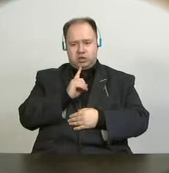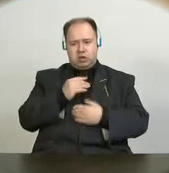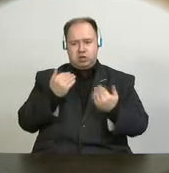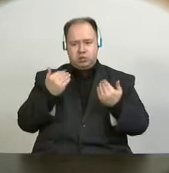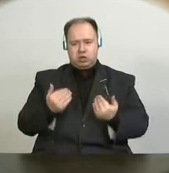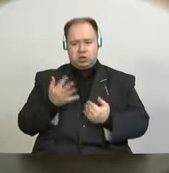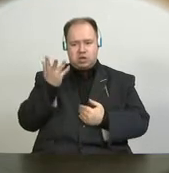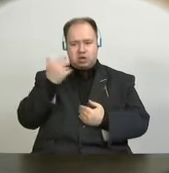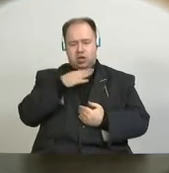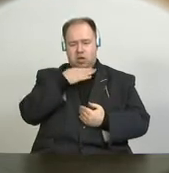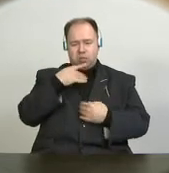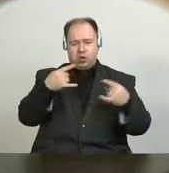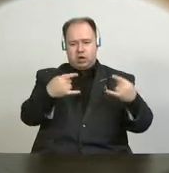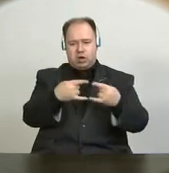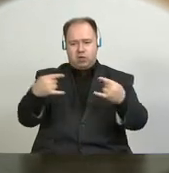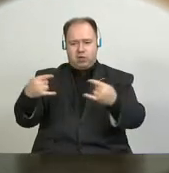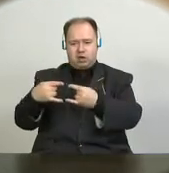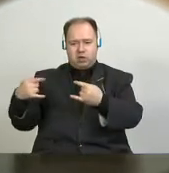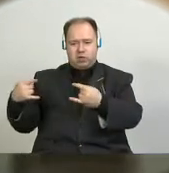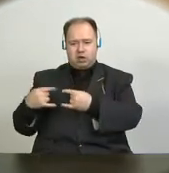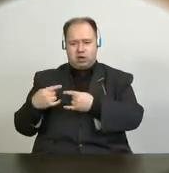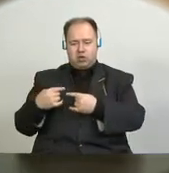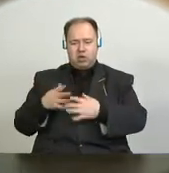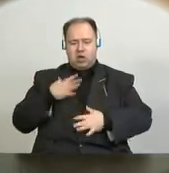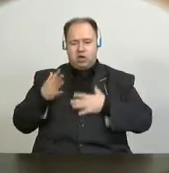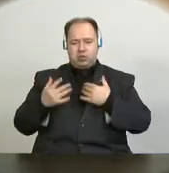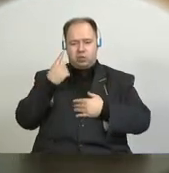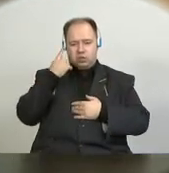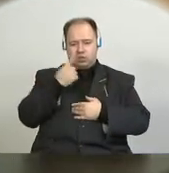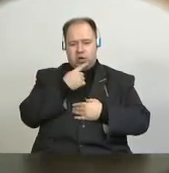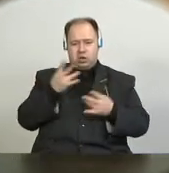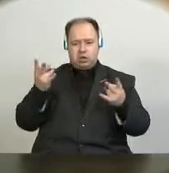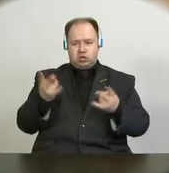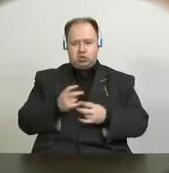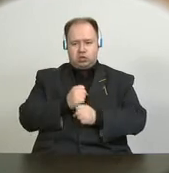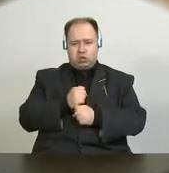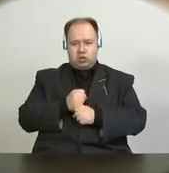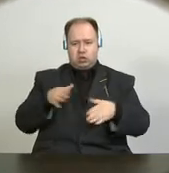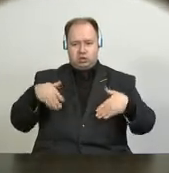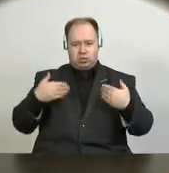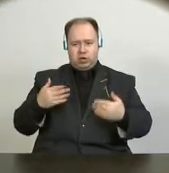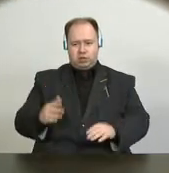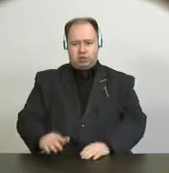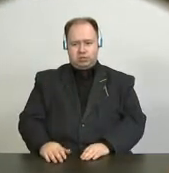много-много разных экранов и гаджетов это делать очень полезно а у нас еще один вопрос а